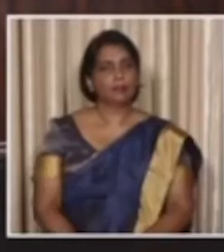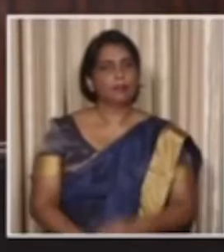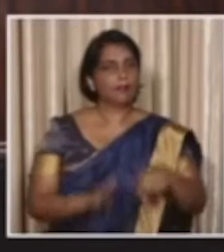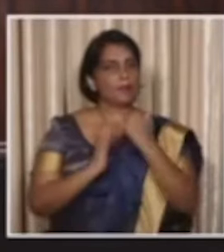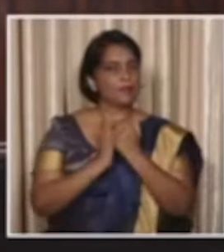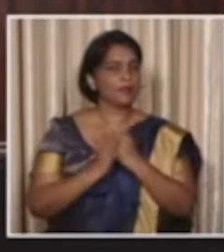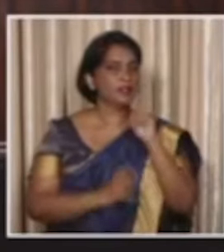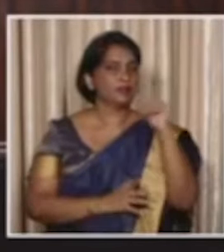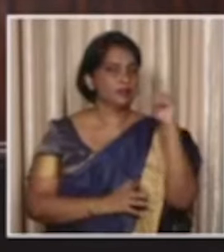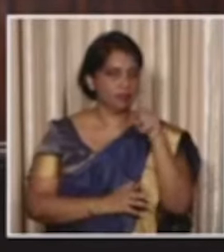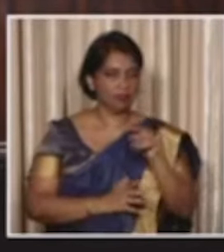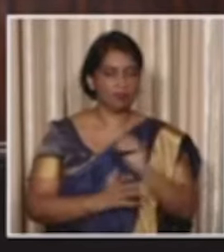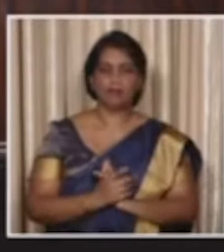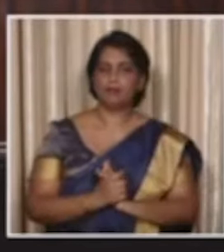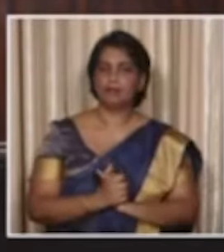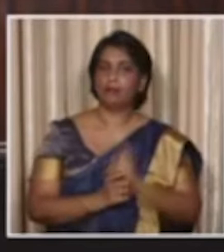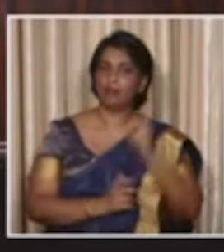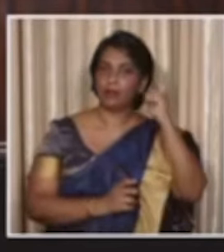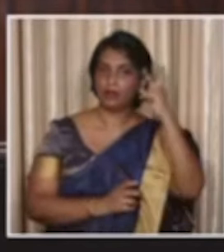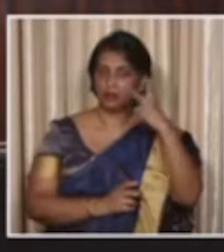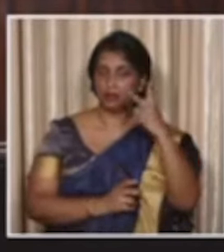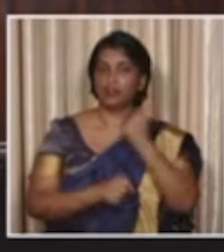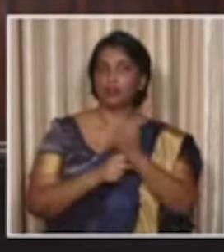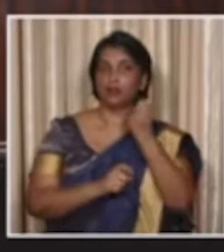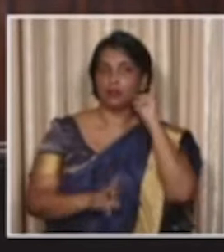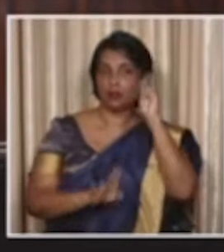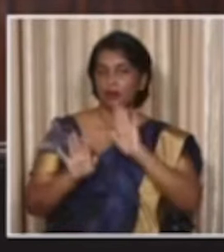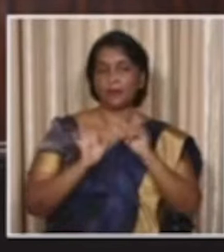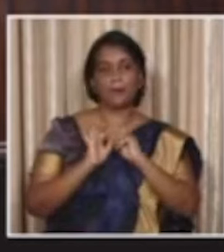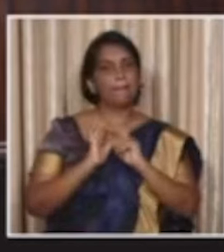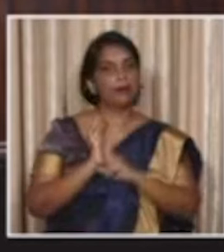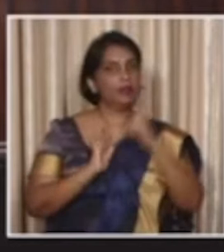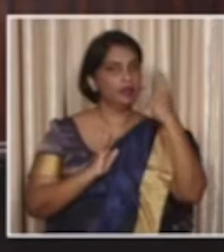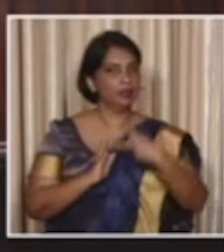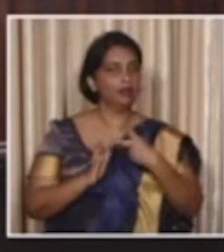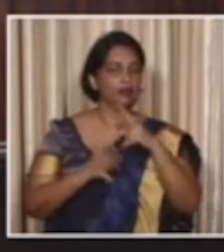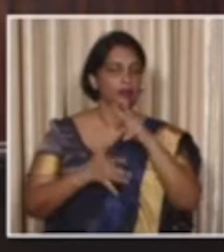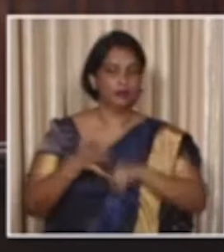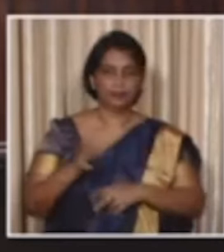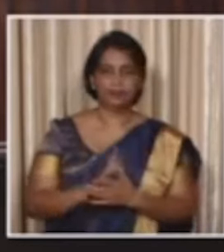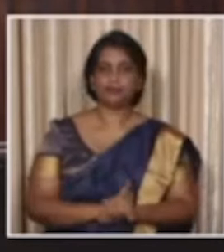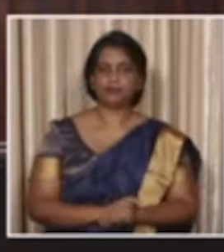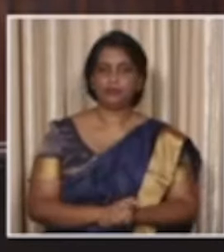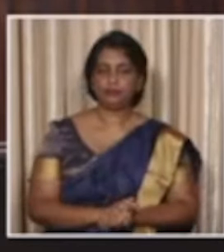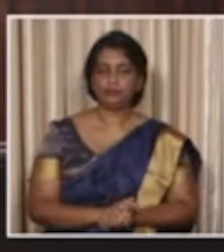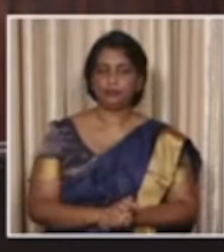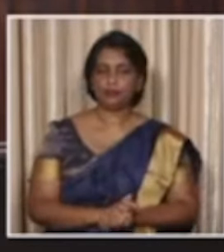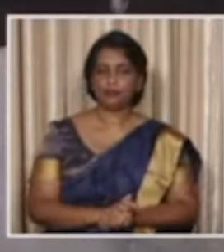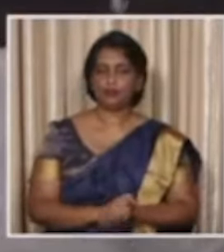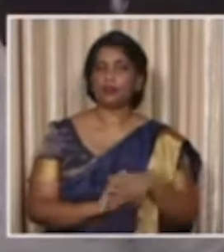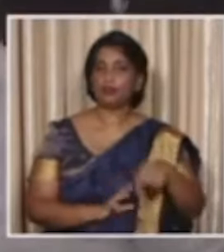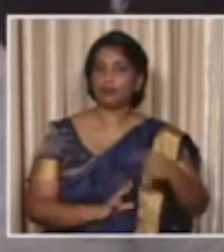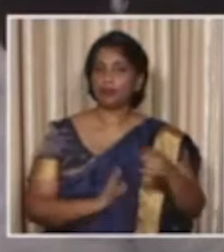පත්‍රයේ විෂයාංක 1 1 2 රාජ්‍ය මුල්ල කල්මනා කරන පනත් කැටපත් දෙවෙනි වර කියවීම. ගරු නියෝජ්‍ය කතානායකතුමිය